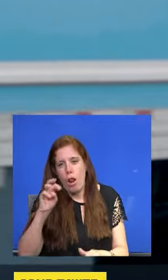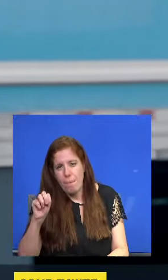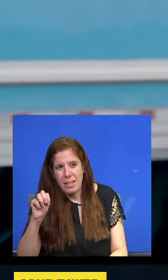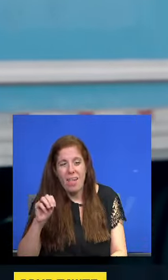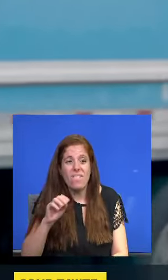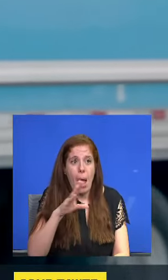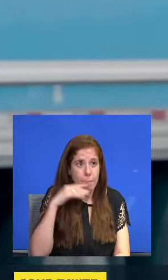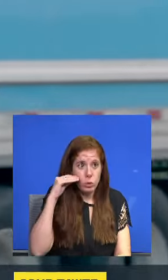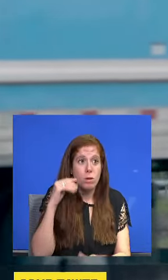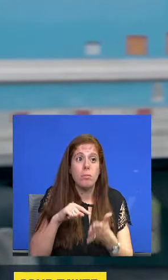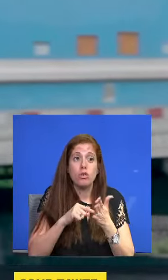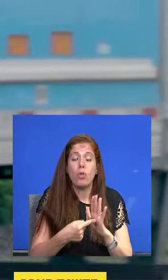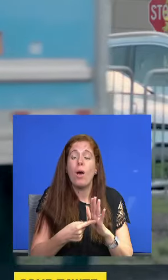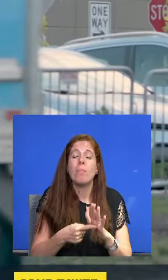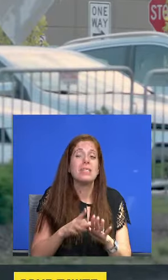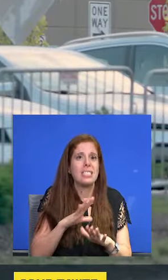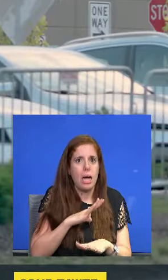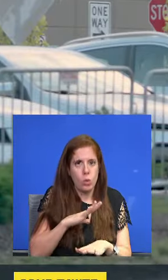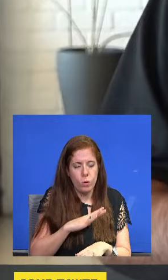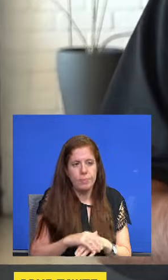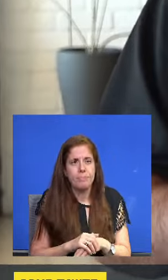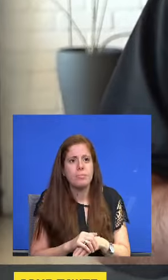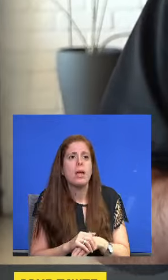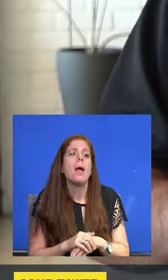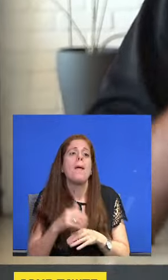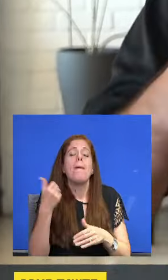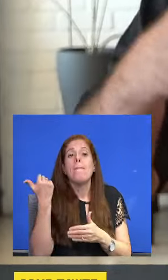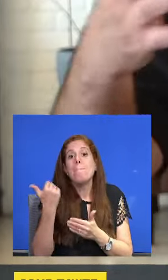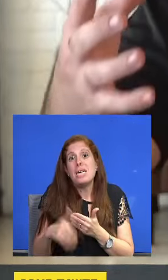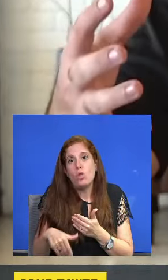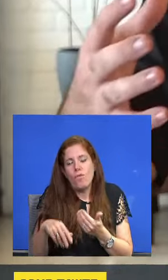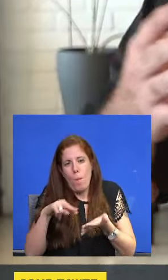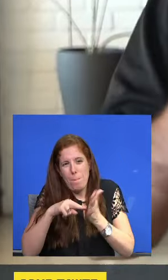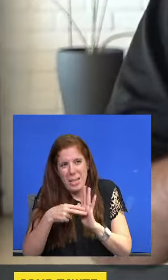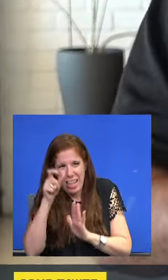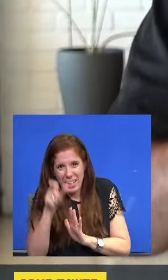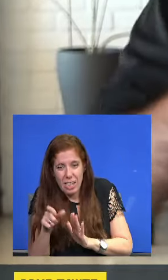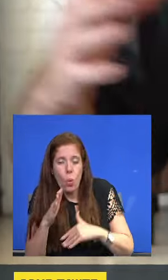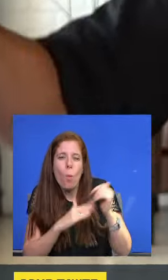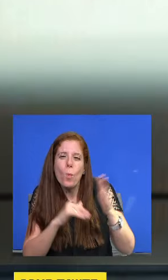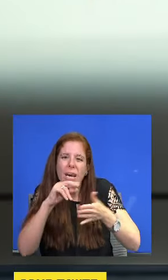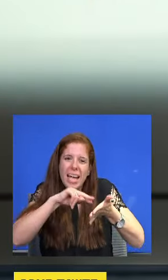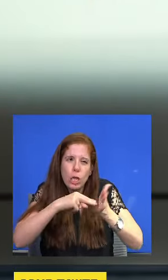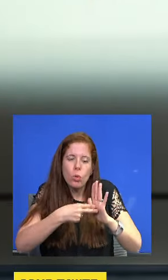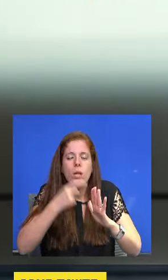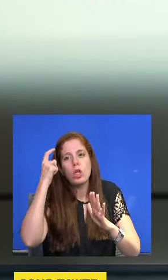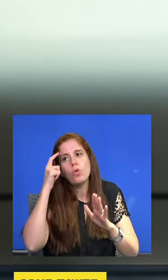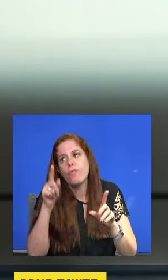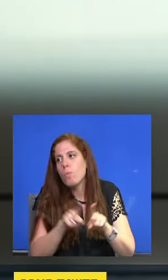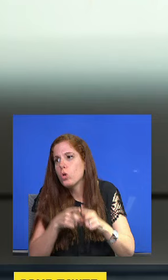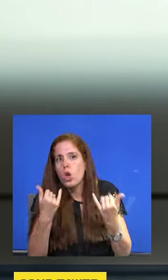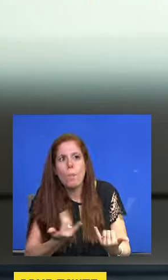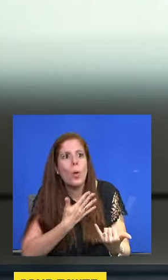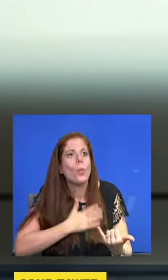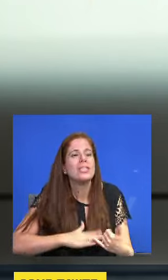וכלים טכנולוגיים שונים. בסוף היום מתכנת הוא בעצם בא והוא בונה את התוכנה, אז תחשוב, כמו שהיום אנחנו רוצים